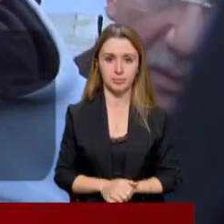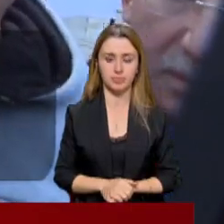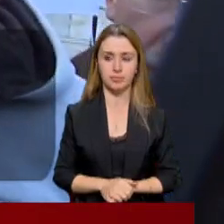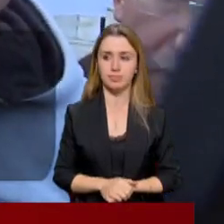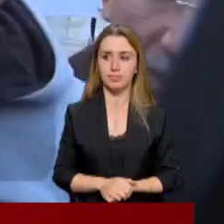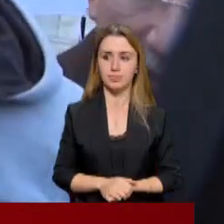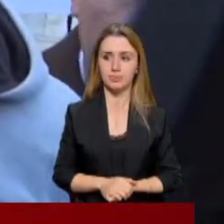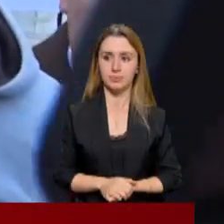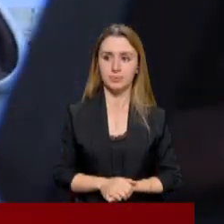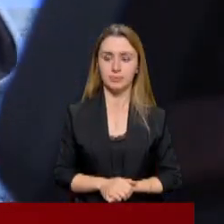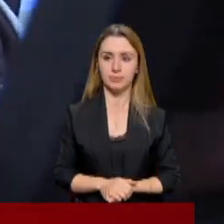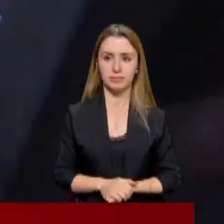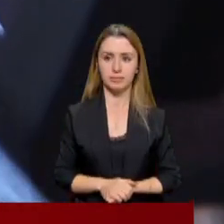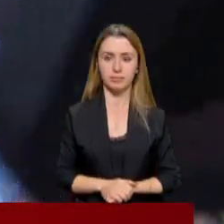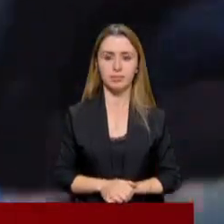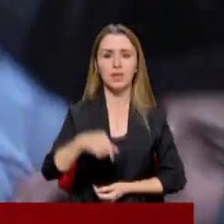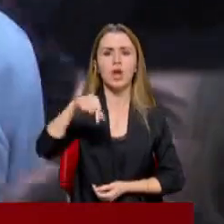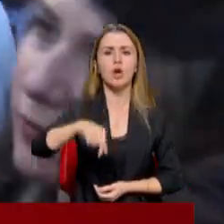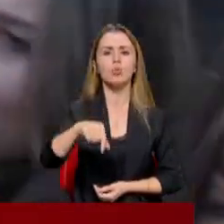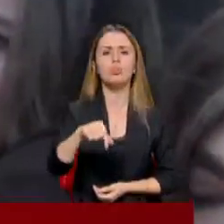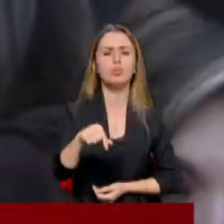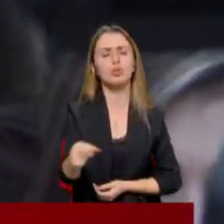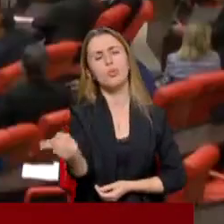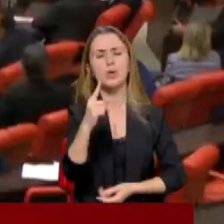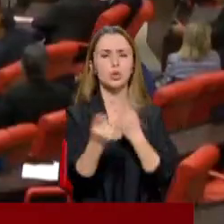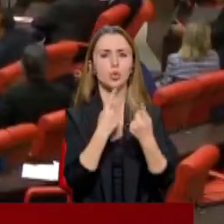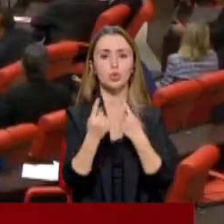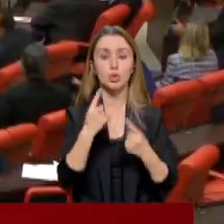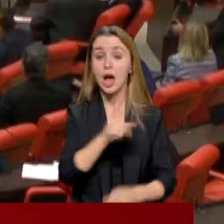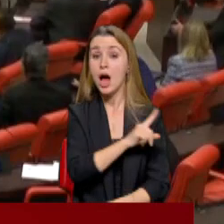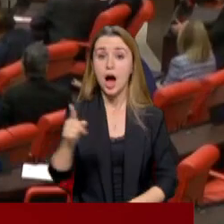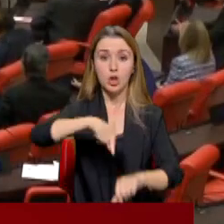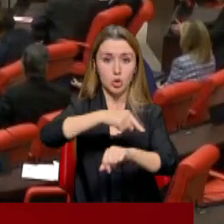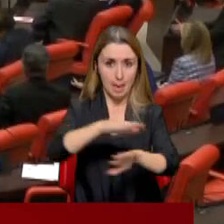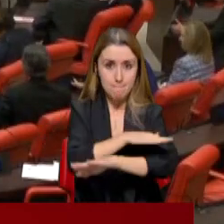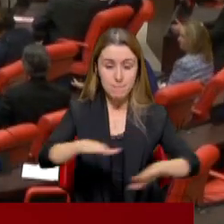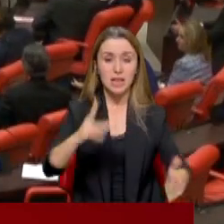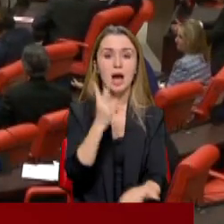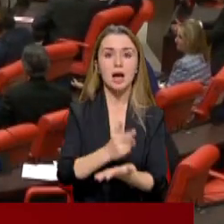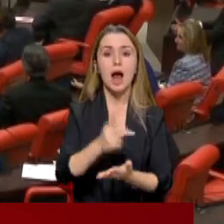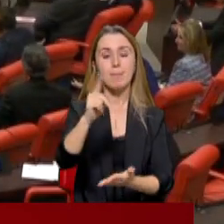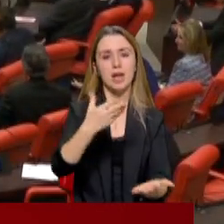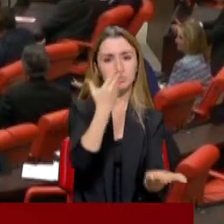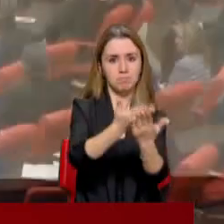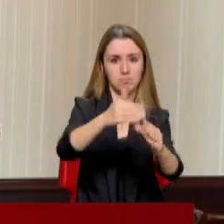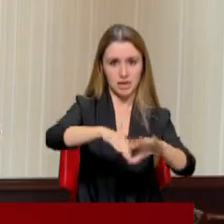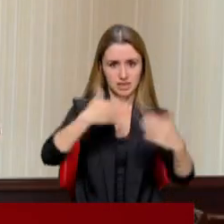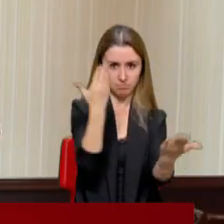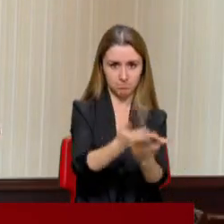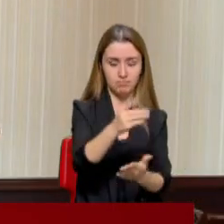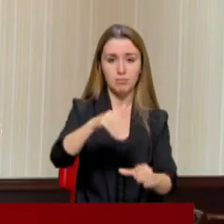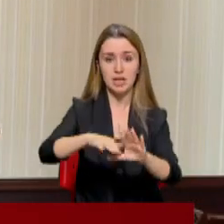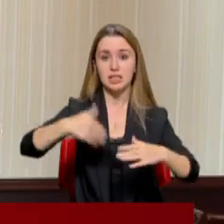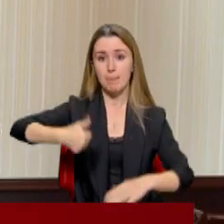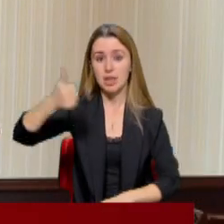mecliste dokunulmazlığın kaldırı bugün bugün bu şeyi konuşuyoruz itiraz süresi dolunca kararın Bir nüshası da meclise gelecek meclis